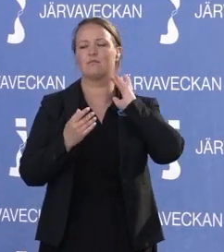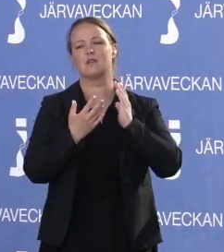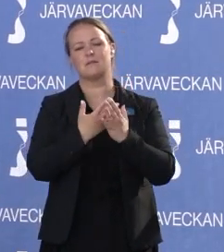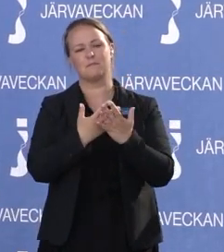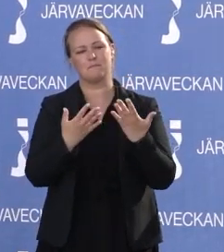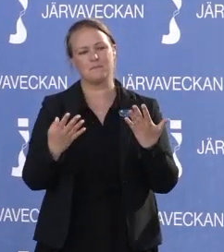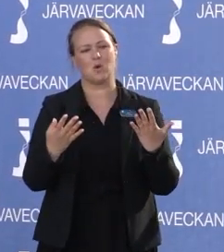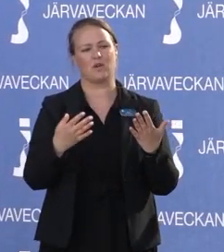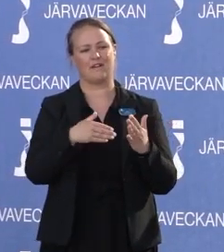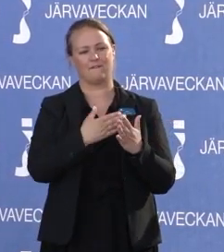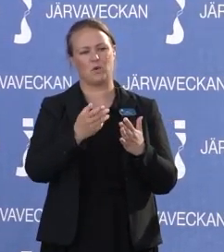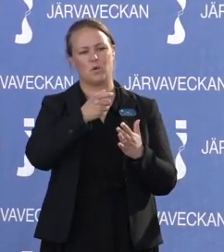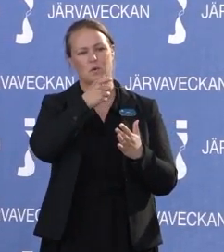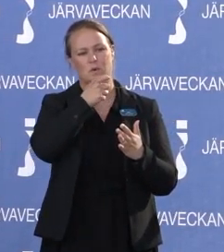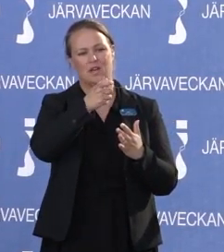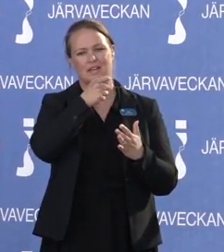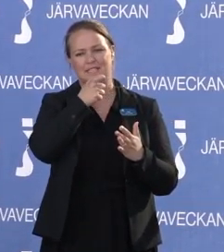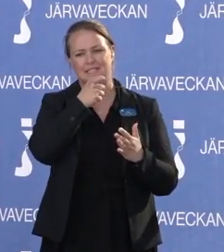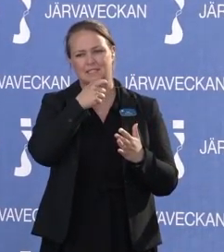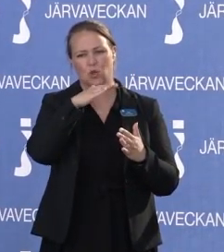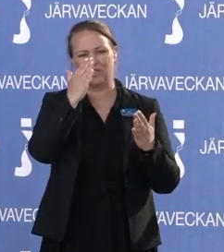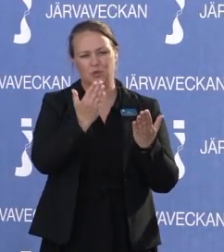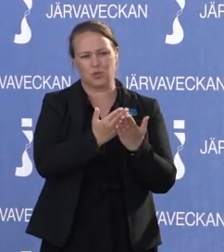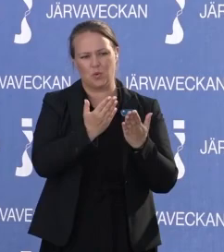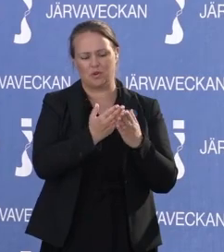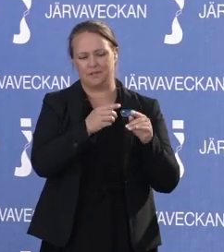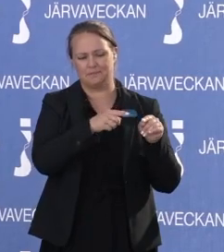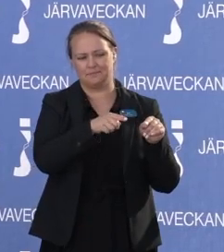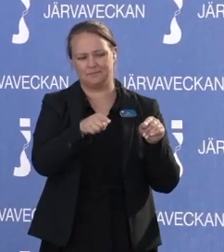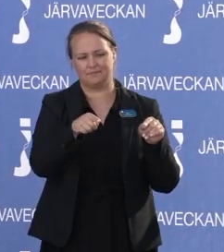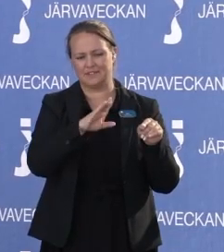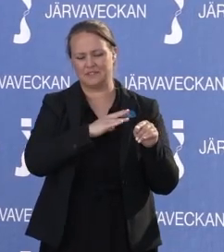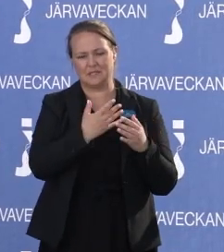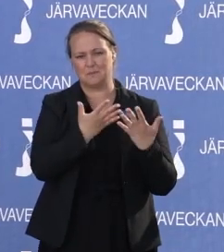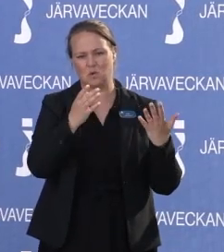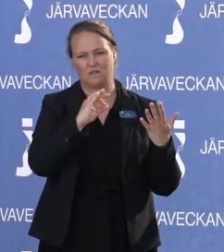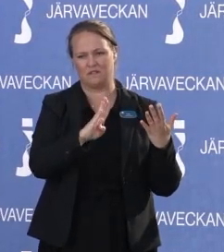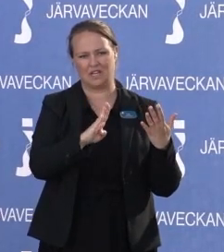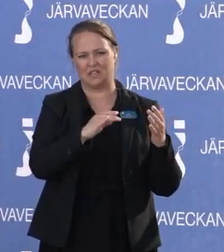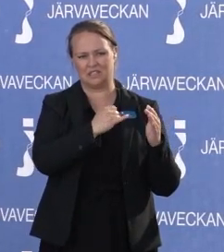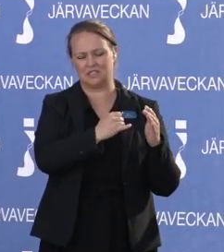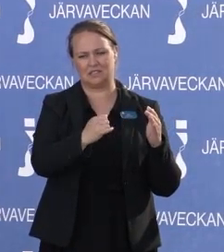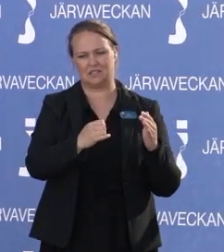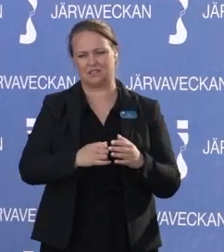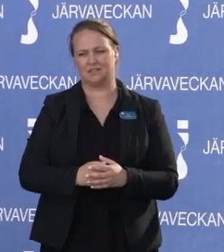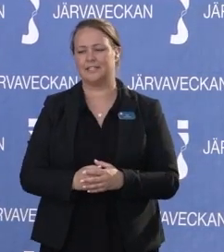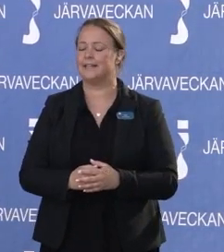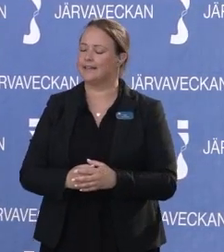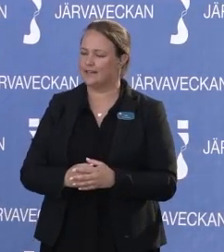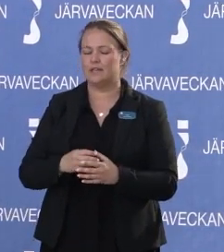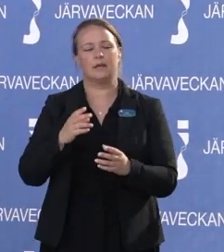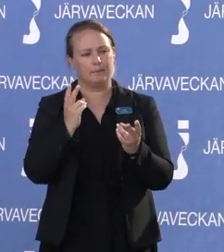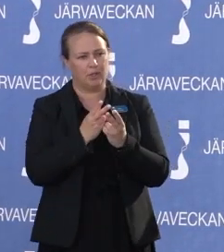från journalistskolor, och där är det inte heller någon slående mångfald direkt. Nej. Så representation i